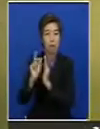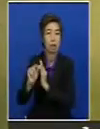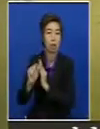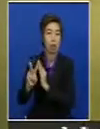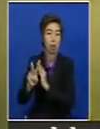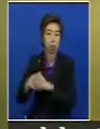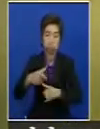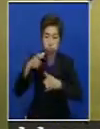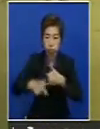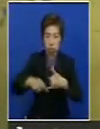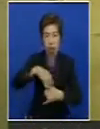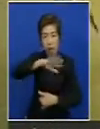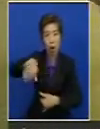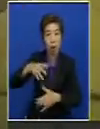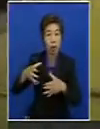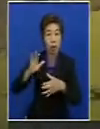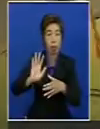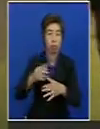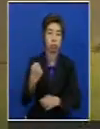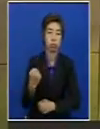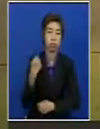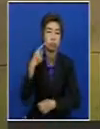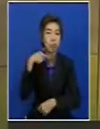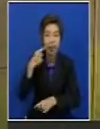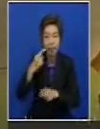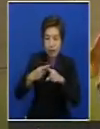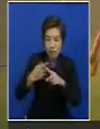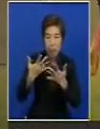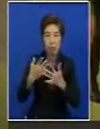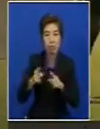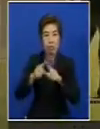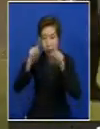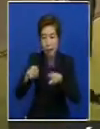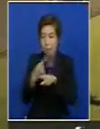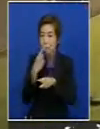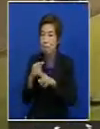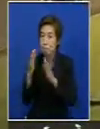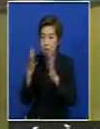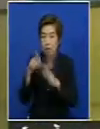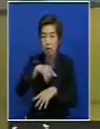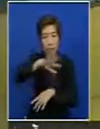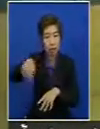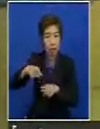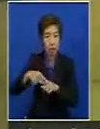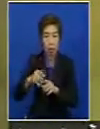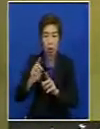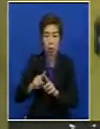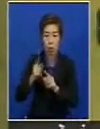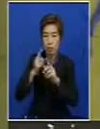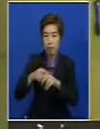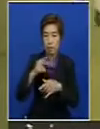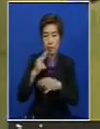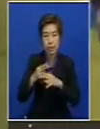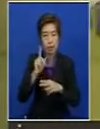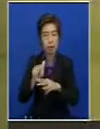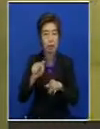บูรณ์ทีเดียวครับหลังจากไม่มีใครที่บาดเจ็บหรือว่าติดทดแบนครับเตรียมส่งผู้เล่นที่ดีสุดลงสนามนำมาโดยมาริโอยูรอฟสกี้กองกล